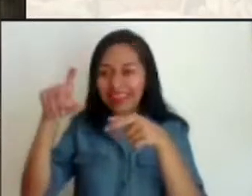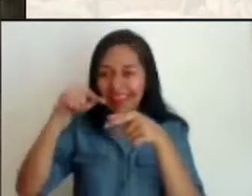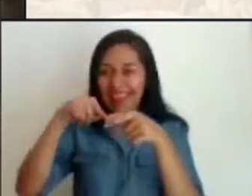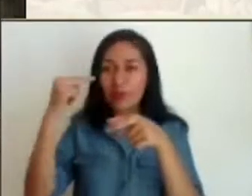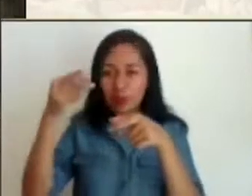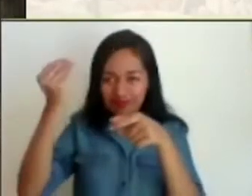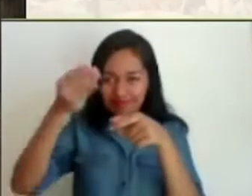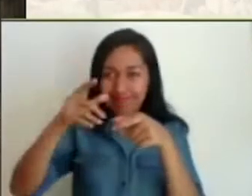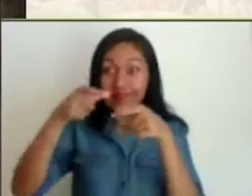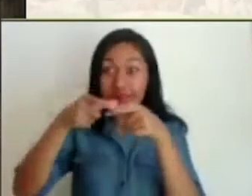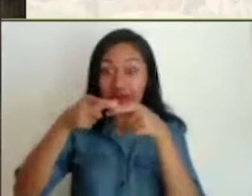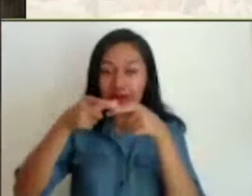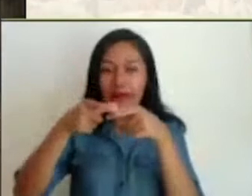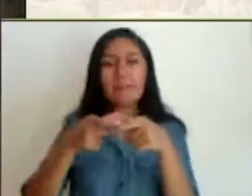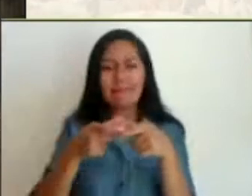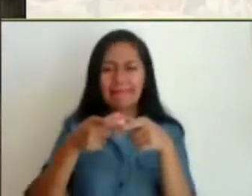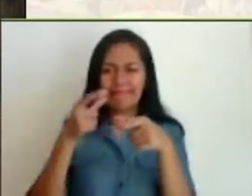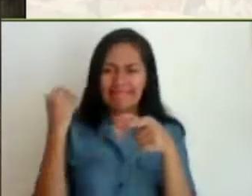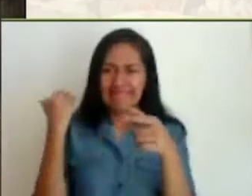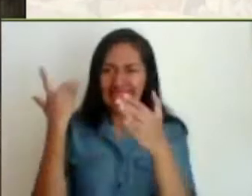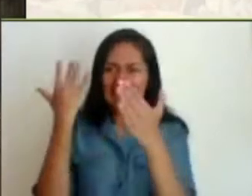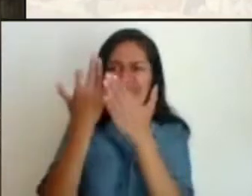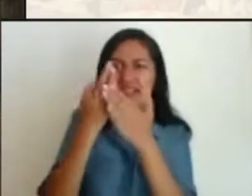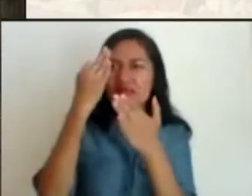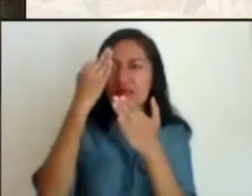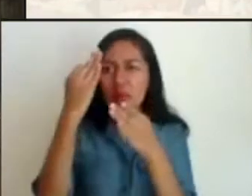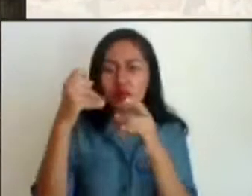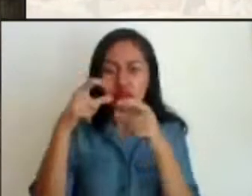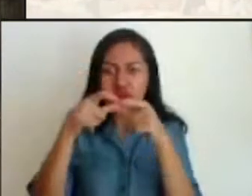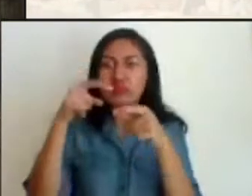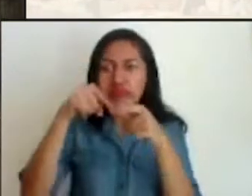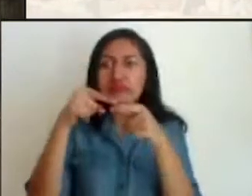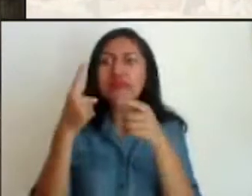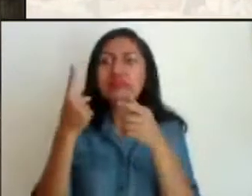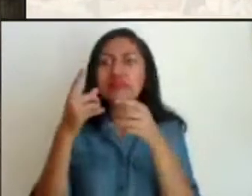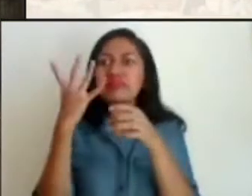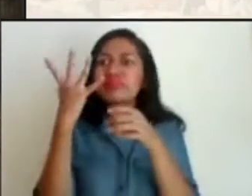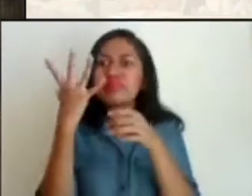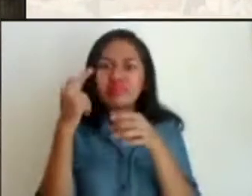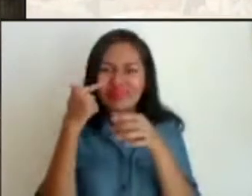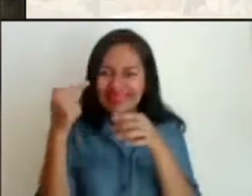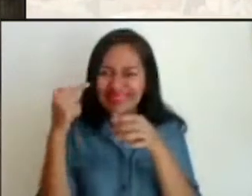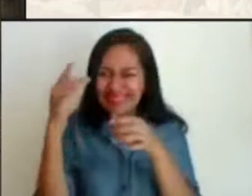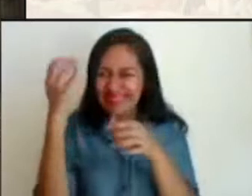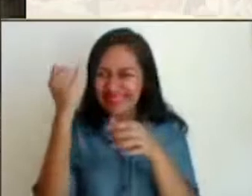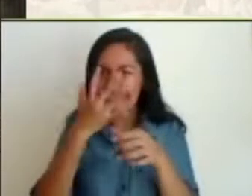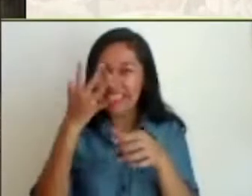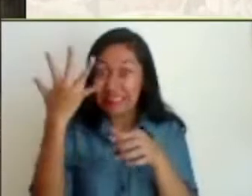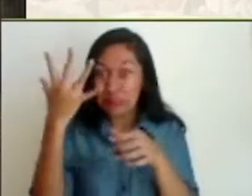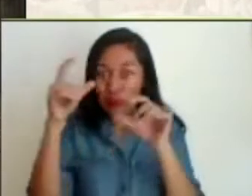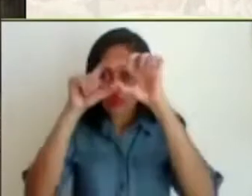5 de ellas se refieren explícitamente a la peste. Son las 5 imágenes que se ven, los doches que